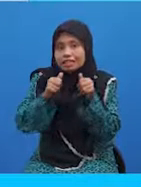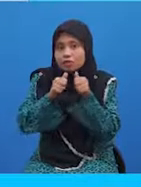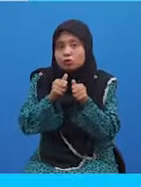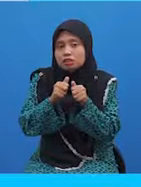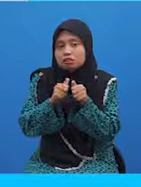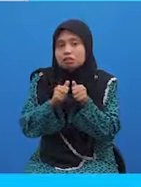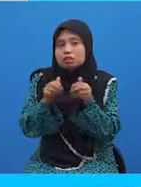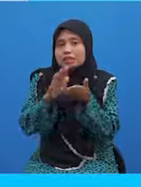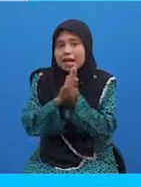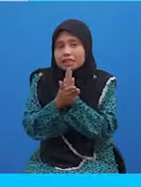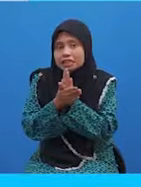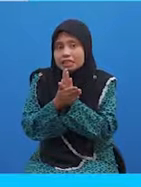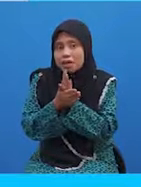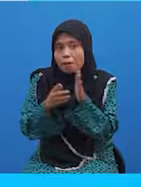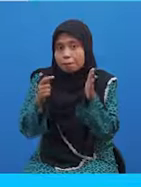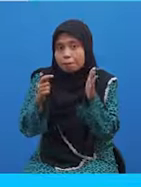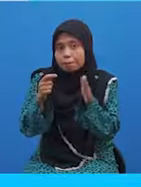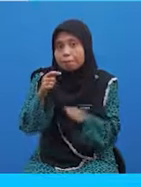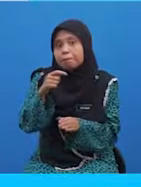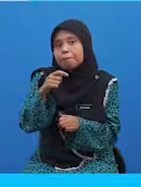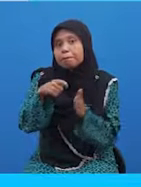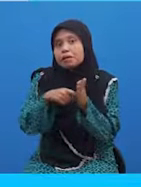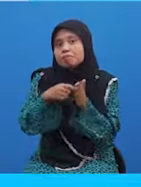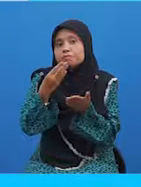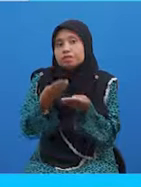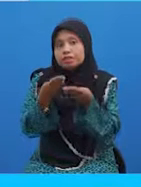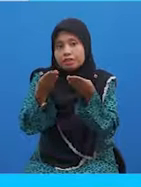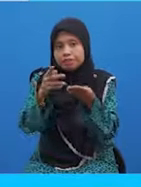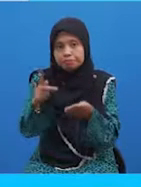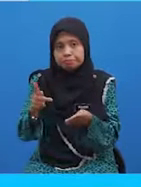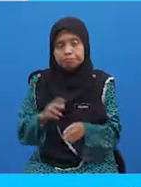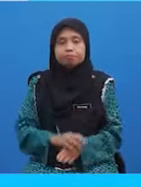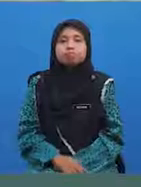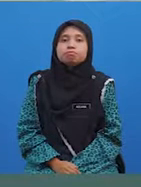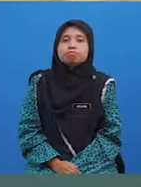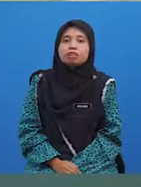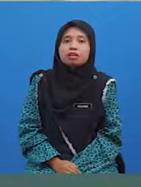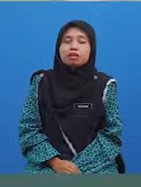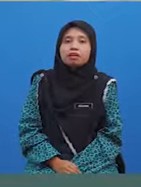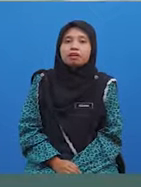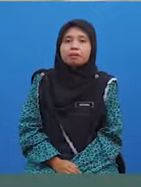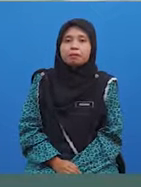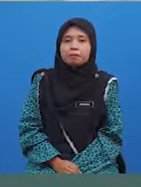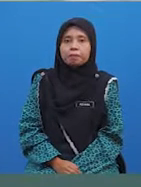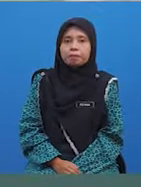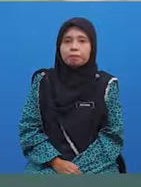mengikutinya menjadi penanda pasif, iaitu berikan. Pelajar